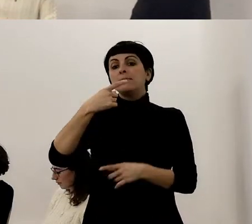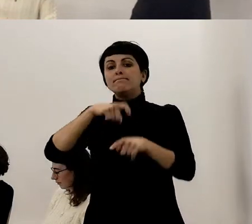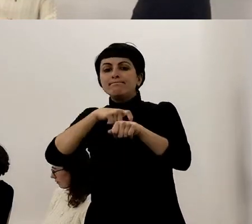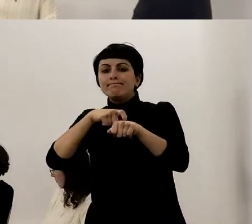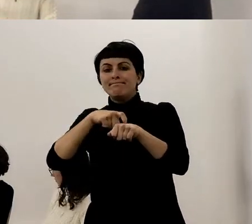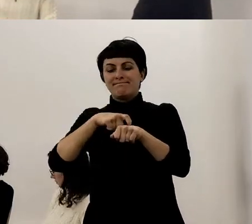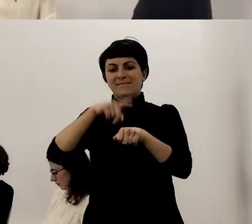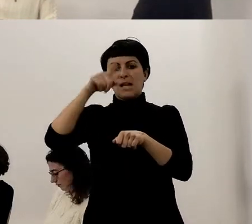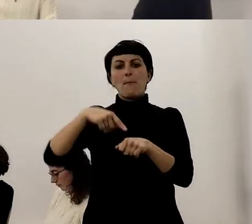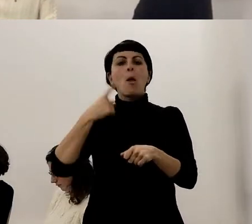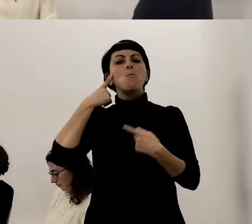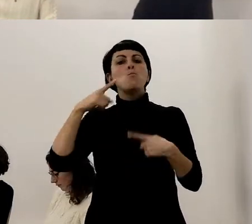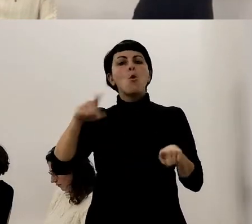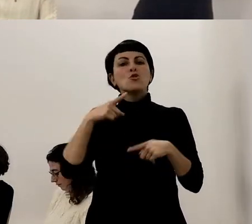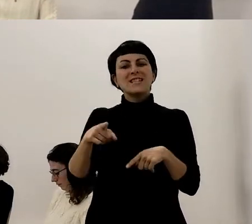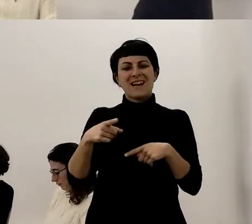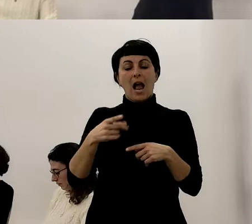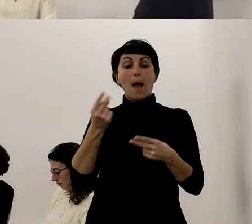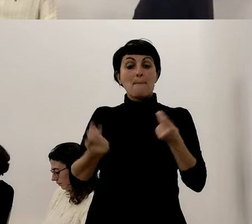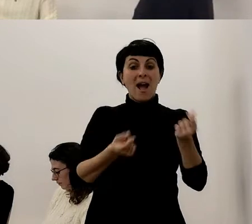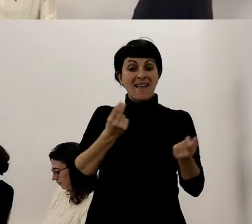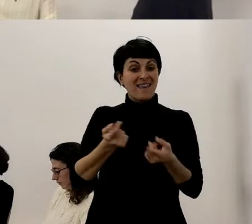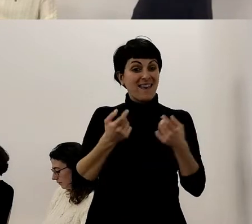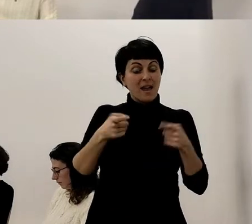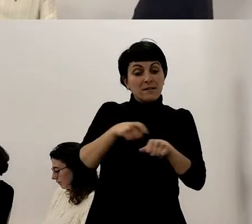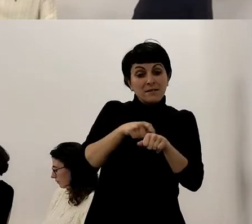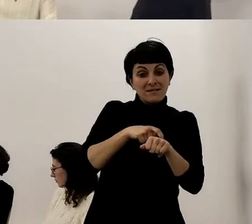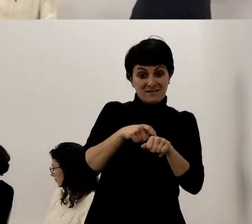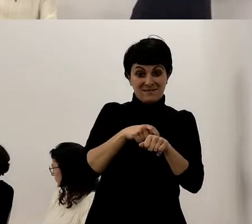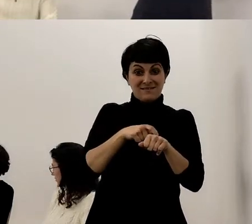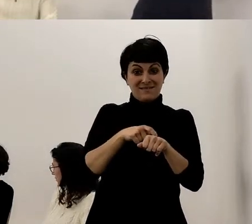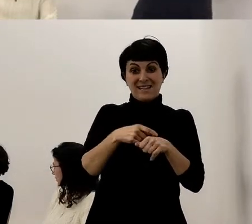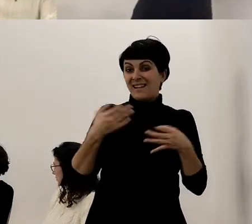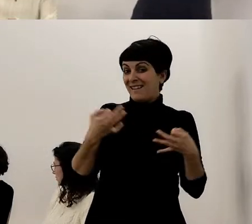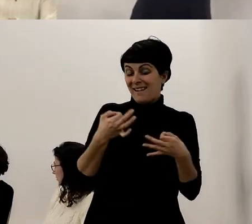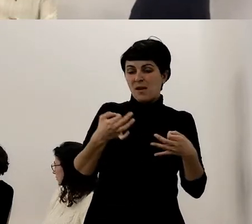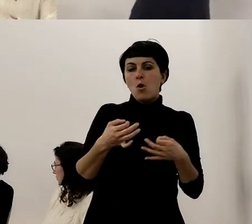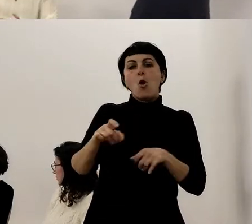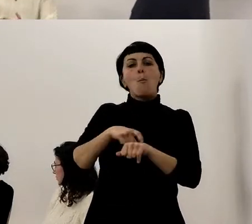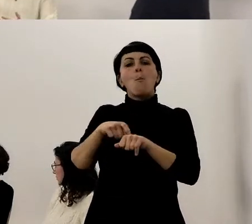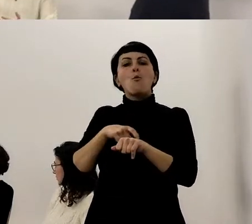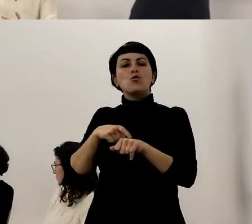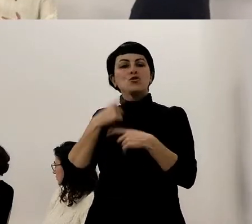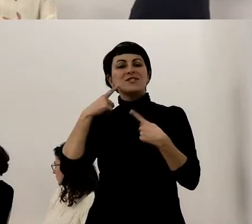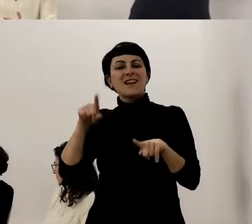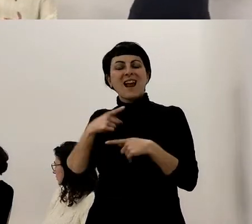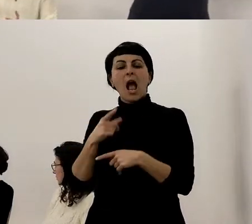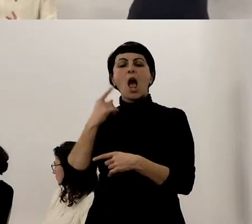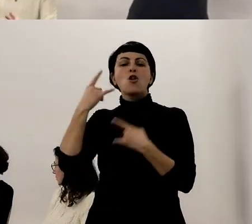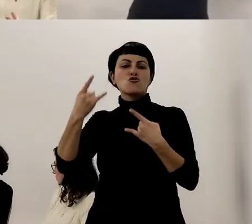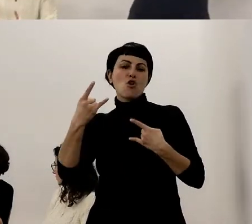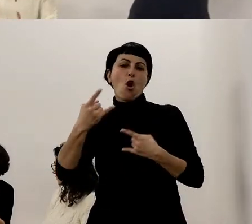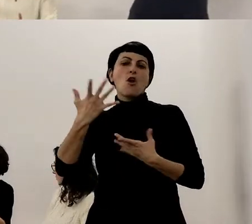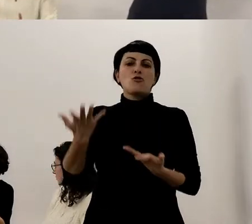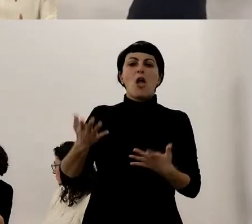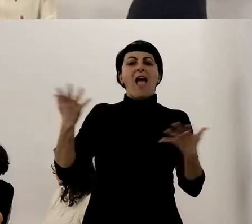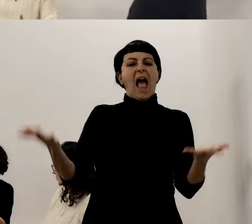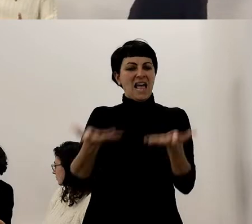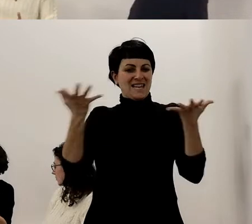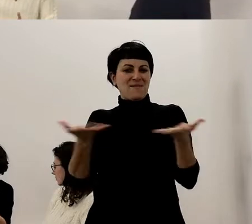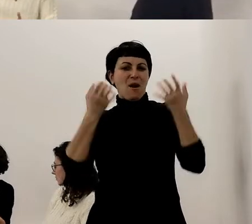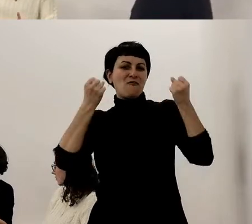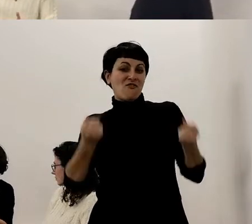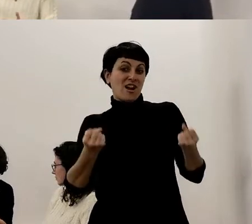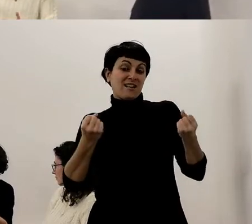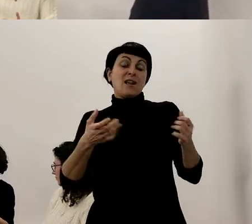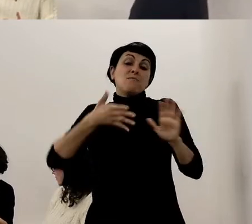el tipus de música que ballem, que la música que ballem amb les nostres baralles doncs és una música rock i és una música molt animada. També doncs,